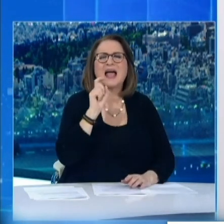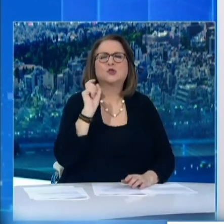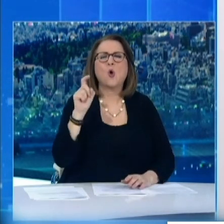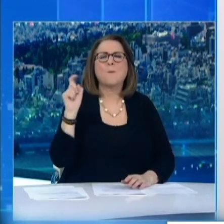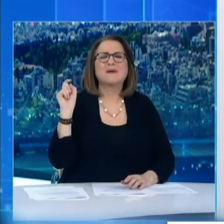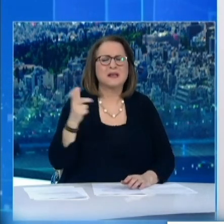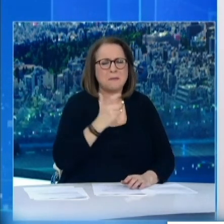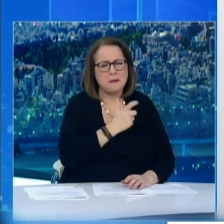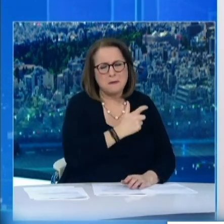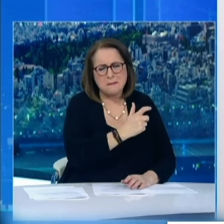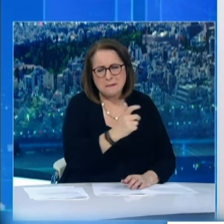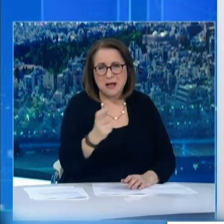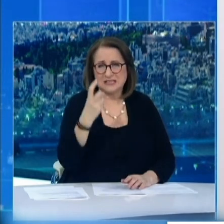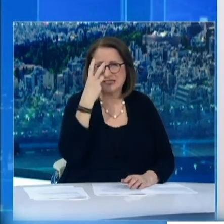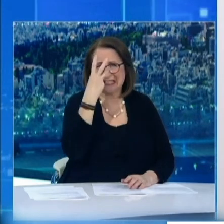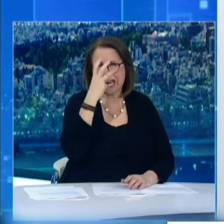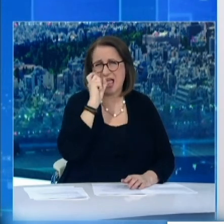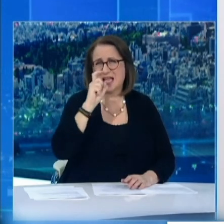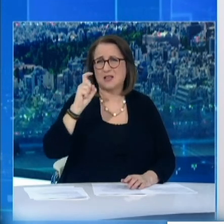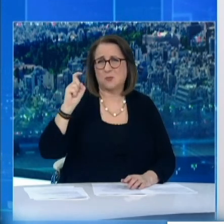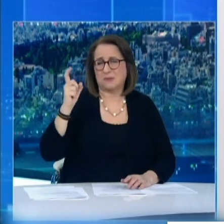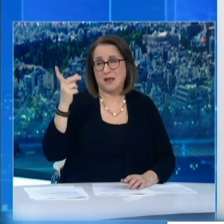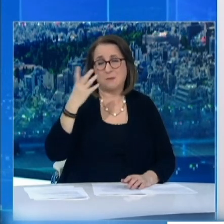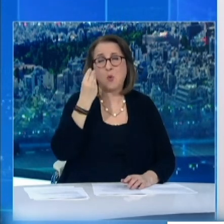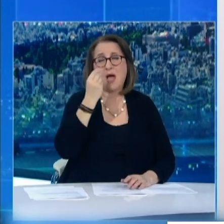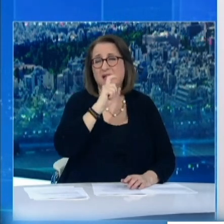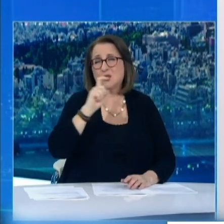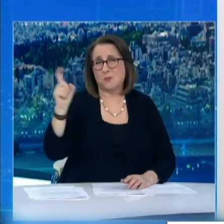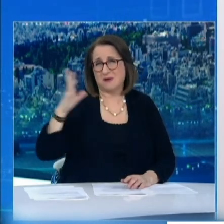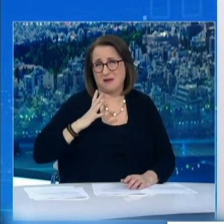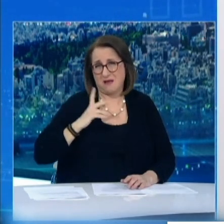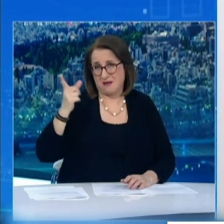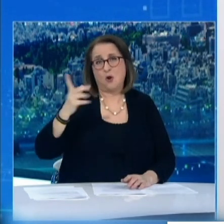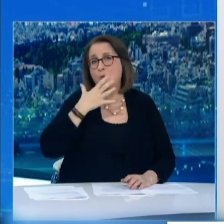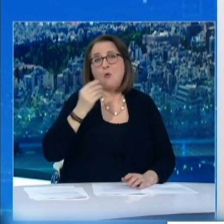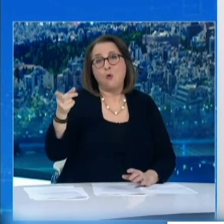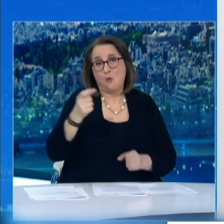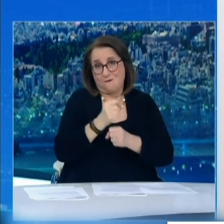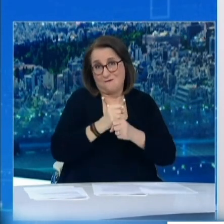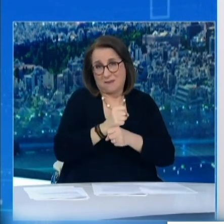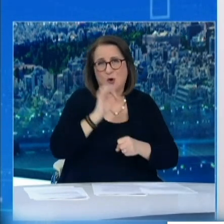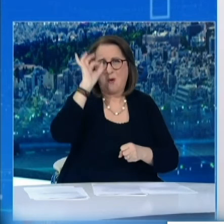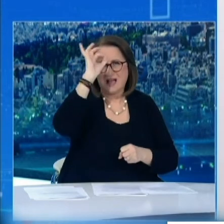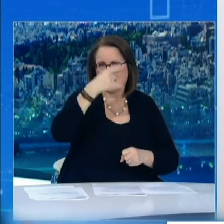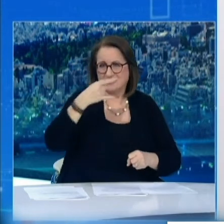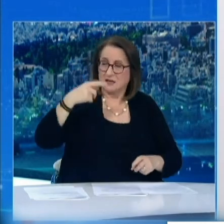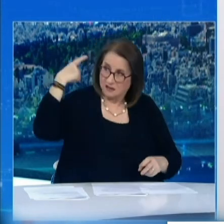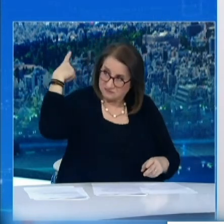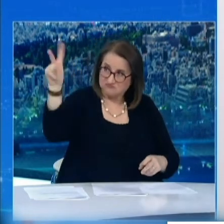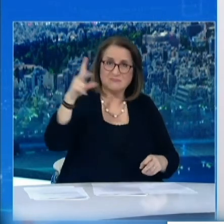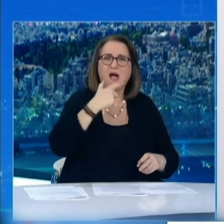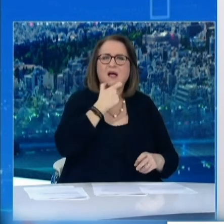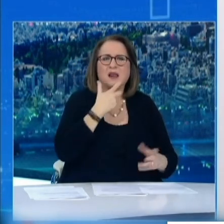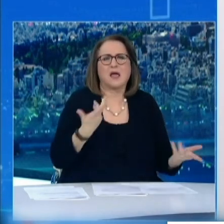καταγραφεί και των συμβάντων και οτιδήποτε άλλο. Άρα δεν είναι η απόφαση της χώρας μας, δεν είναι εκτός